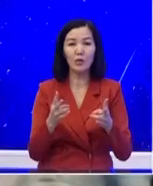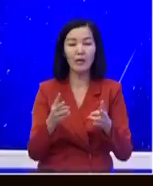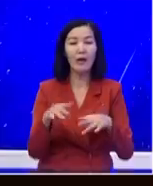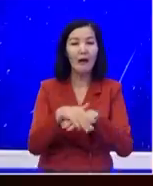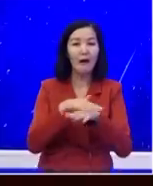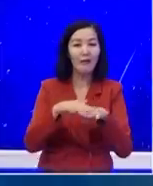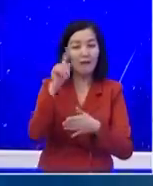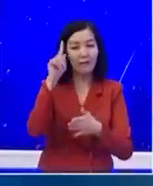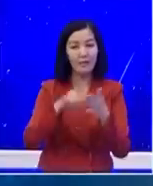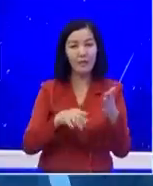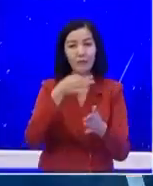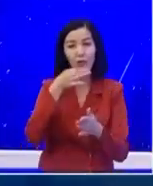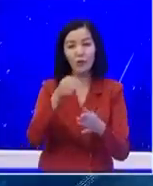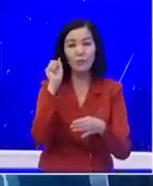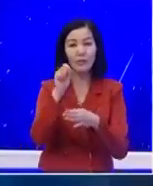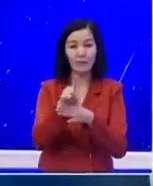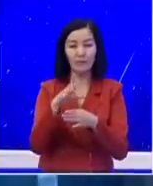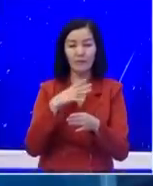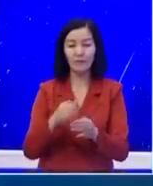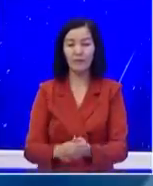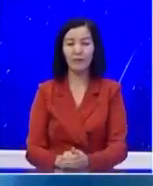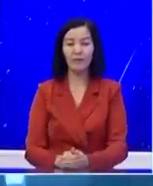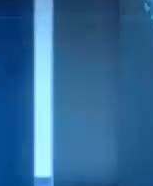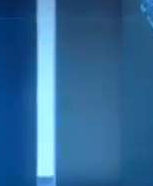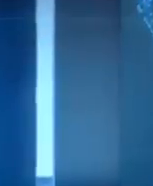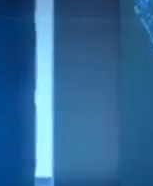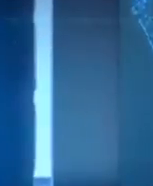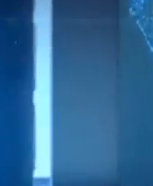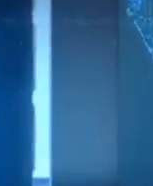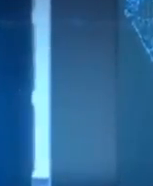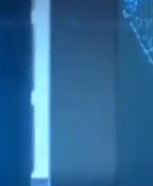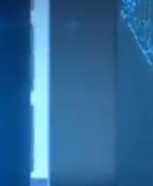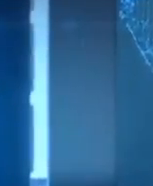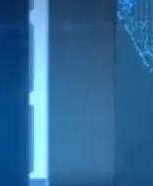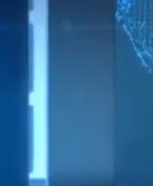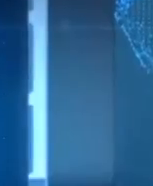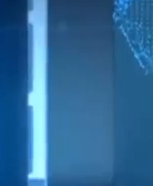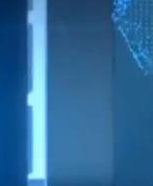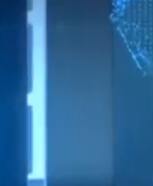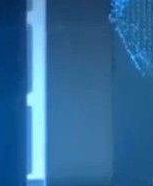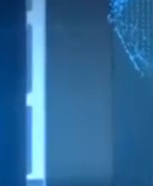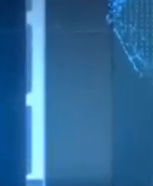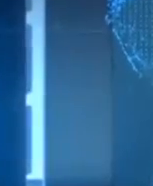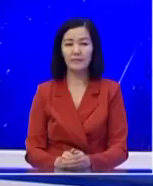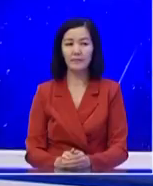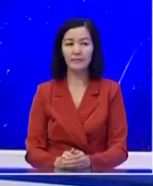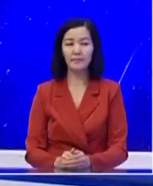білдіріп, жауапкершілік жүктеді. Әзиза Ғазезқызы, Ринат Өтеев, Президент Телерадио кешенінің көмегімен, Нұр